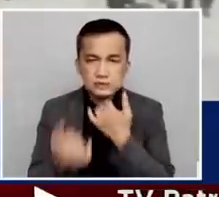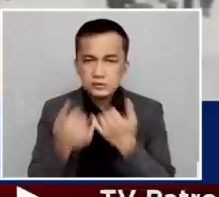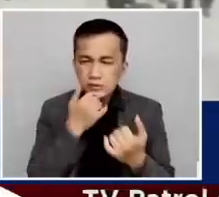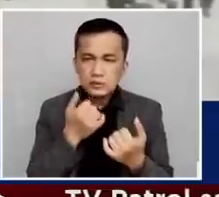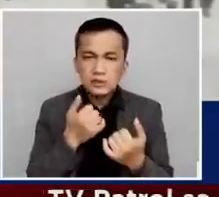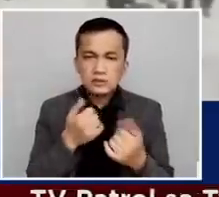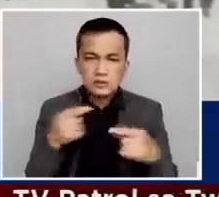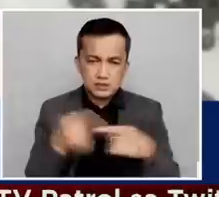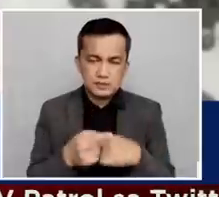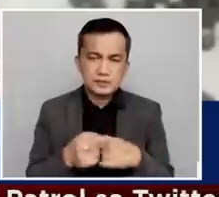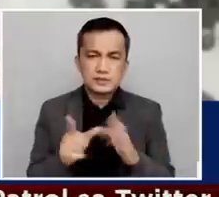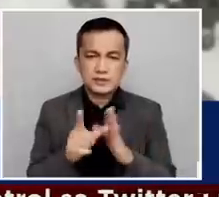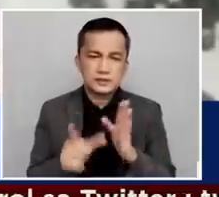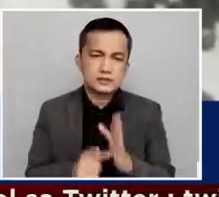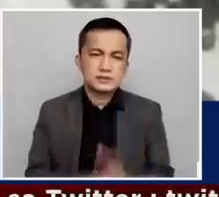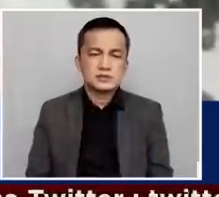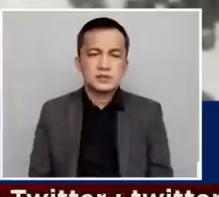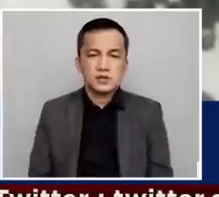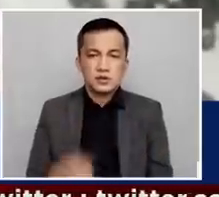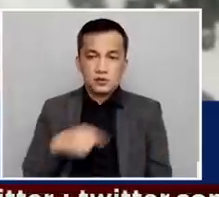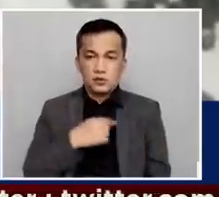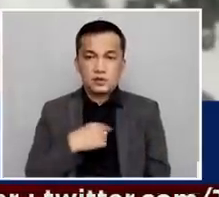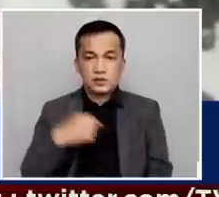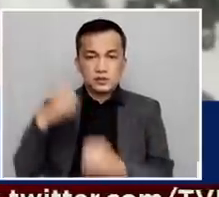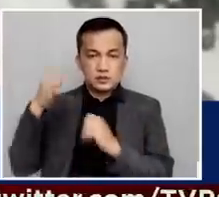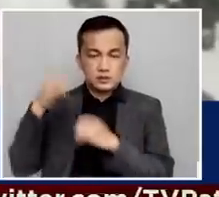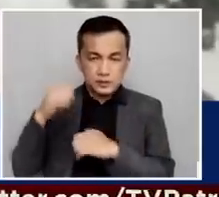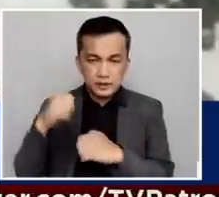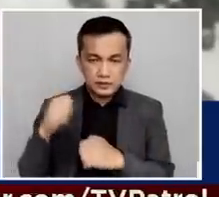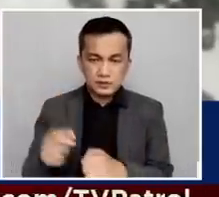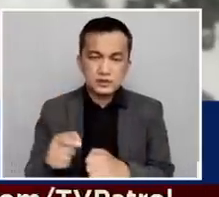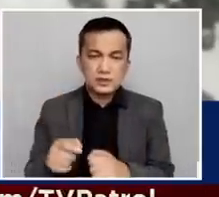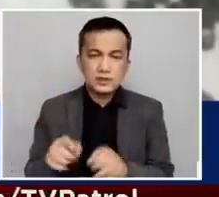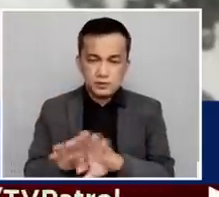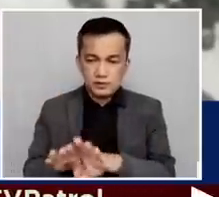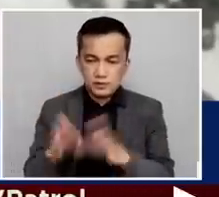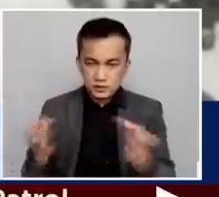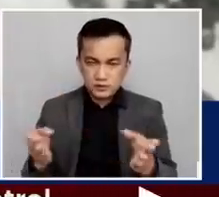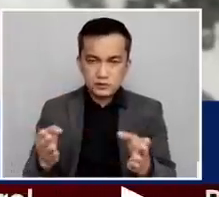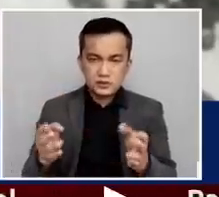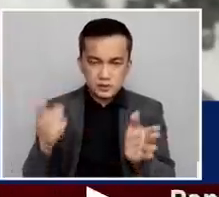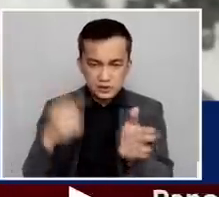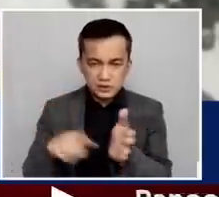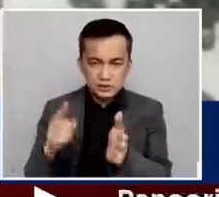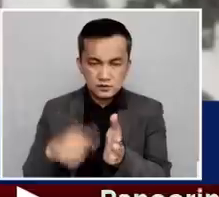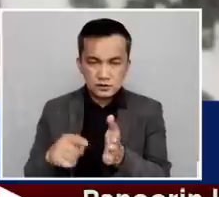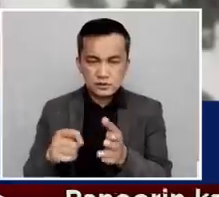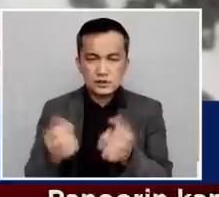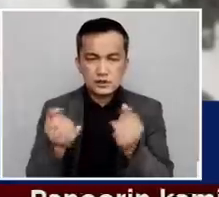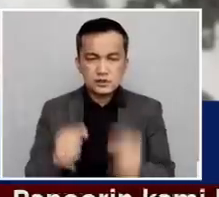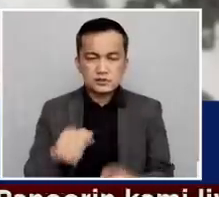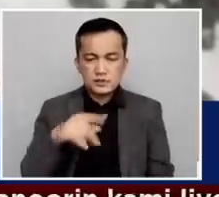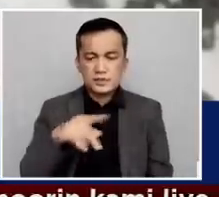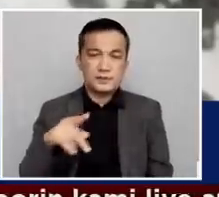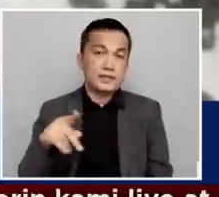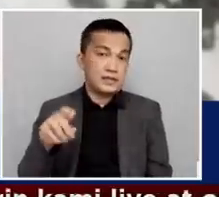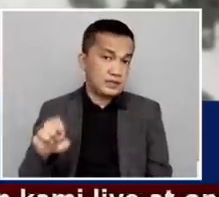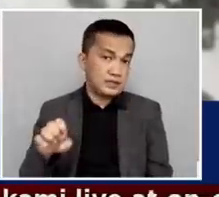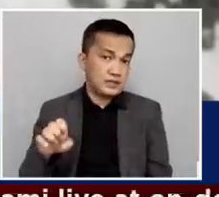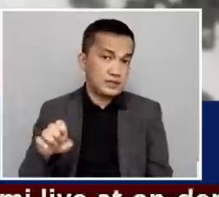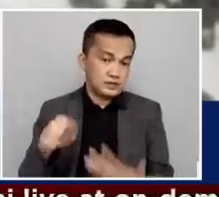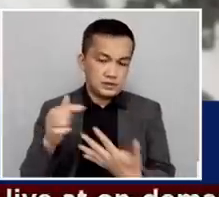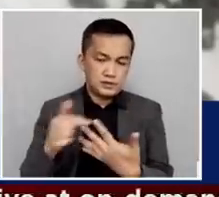labag sa batas. Inaasahan din namin na magbubukas ng investigasyon sa issue ng PPEs at iba